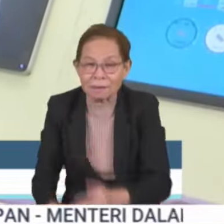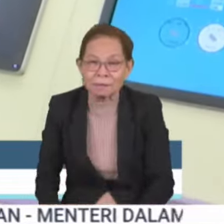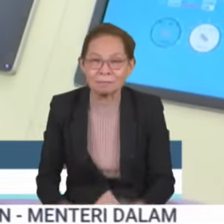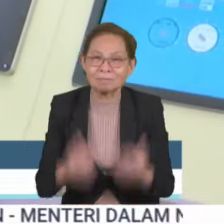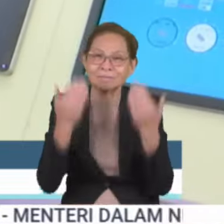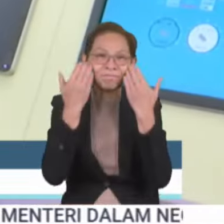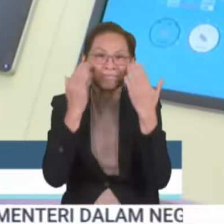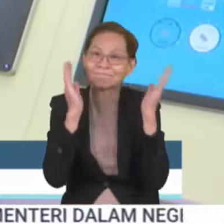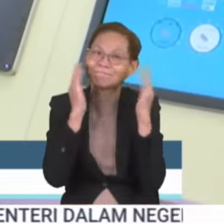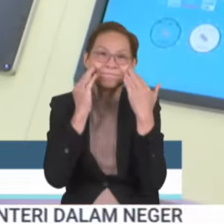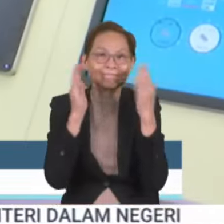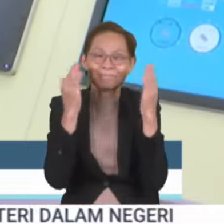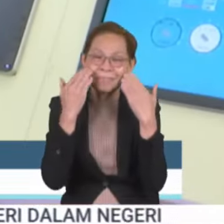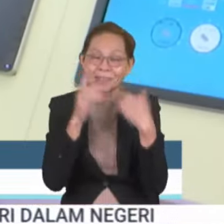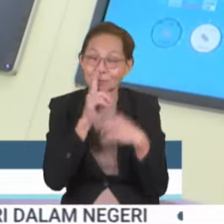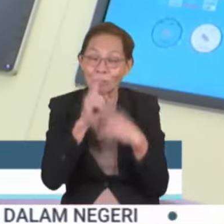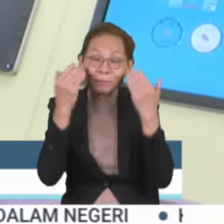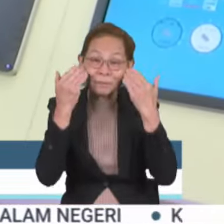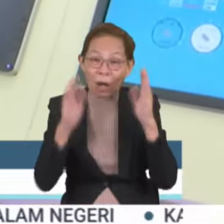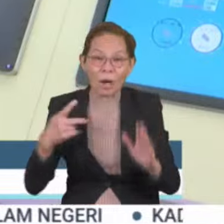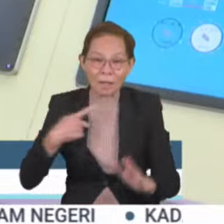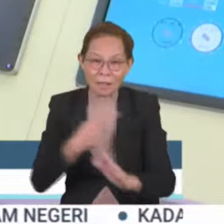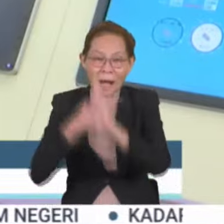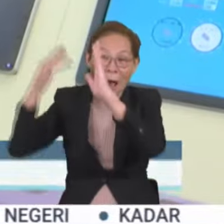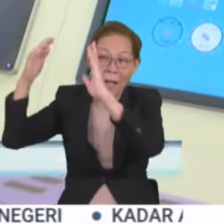jangka sebenarnya. So kita expect dari